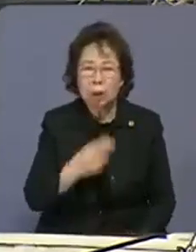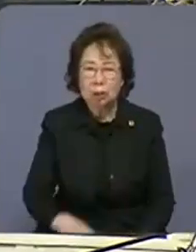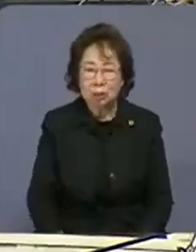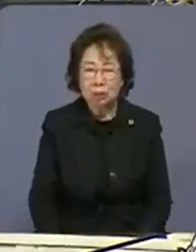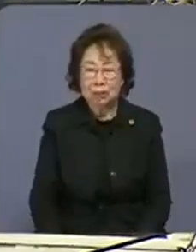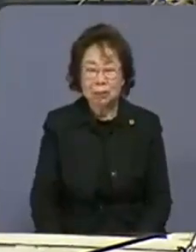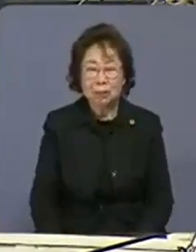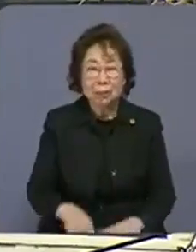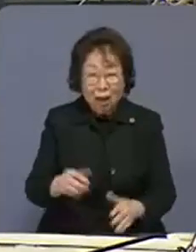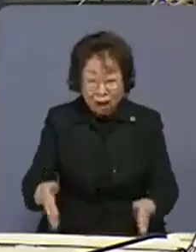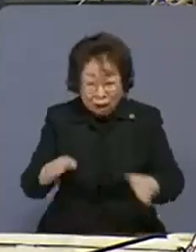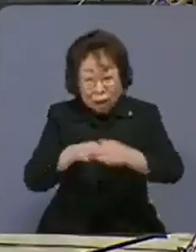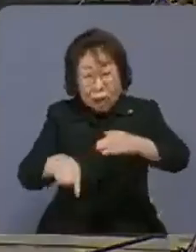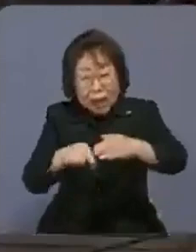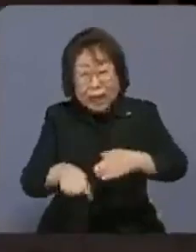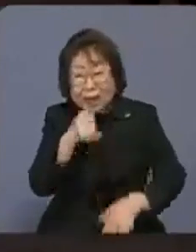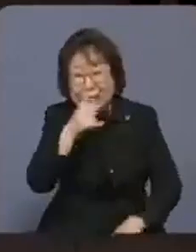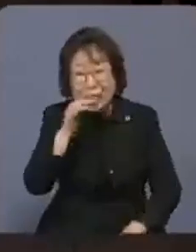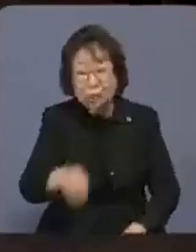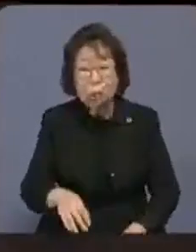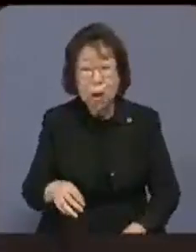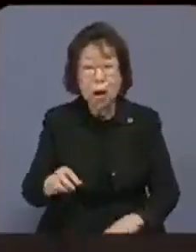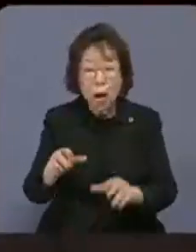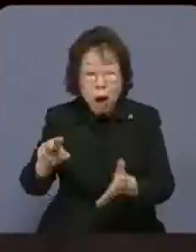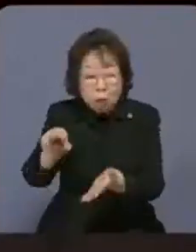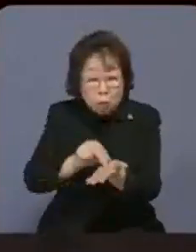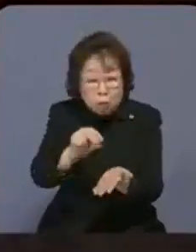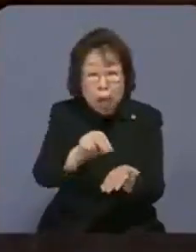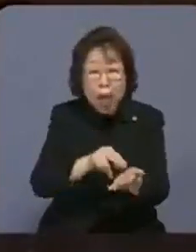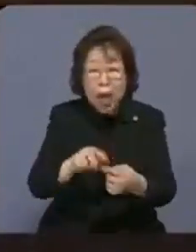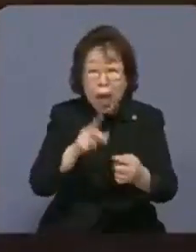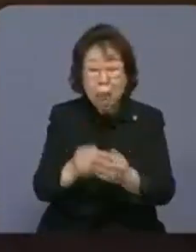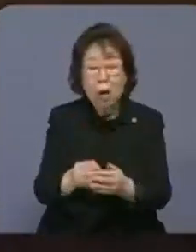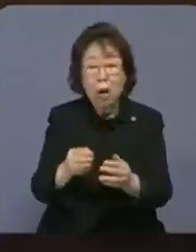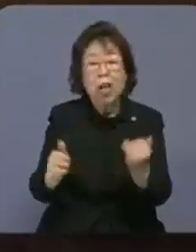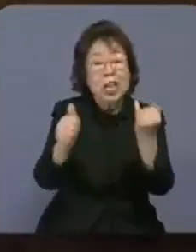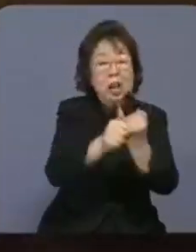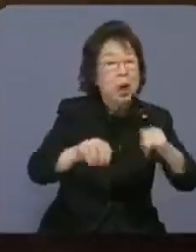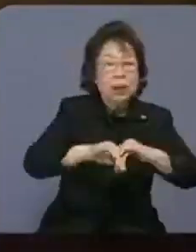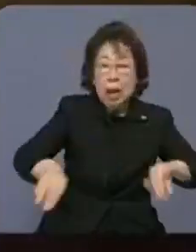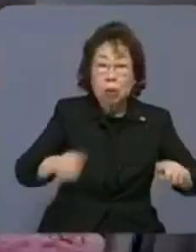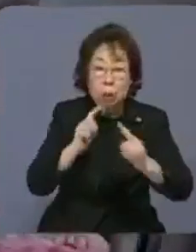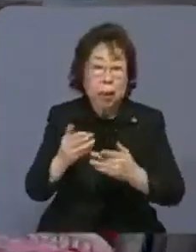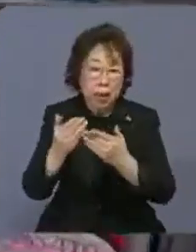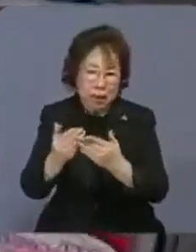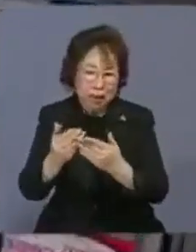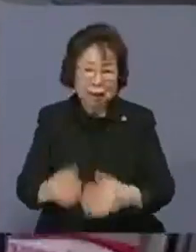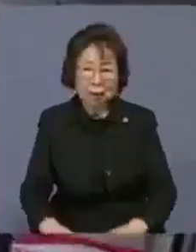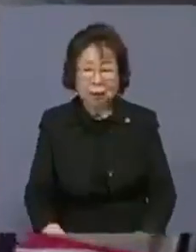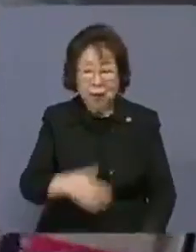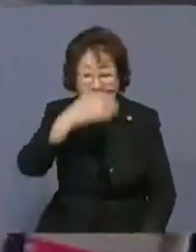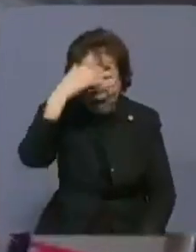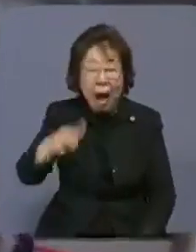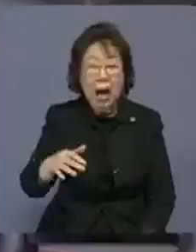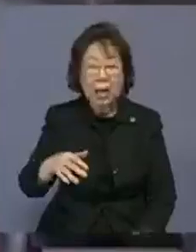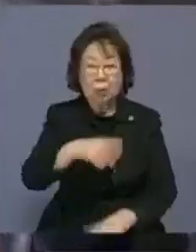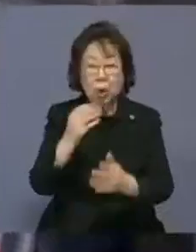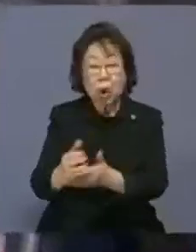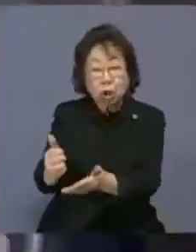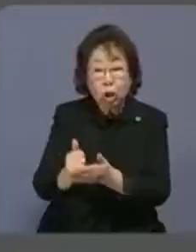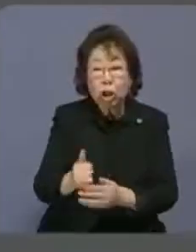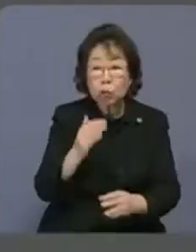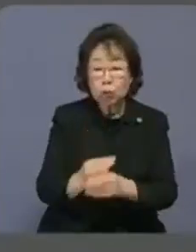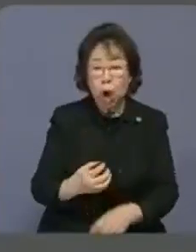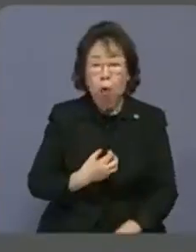예식장 건물 안에서 운영하면서도 bp 운영자는 뷔페가 예식장과 별개 라고 진술했습니다 다행히 아직까지 하객 등의